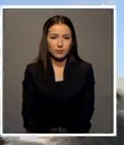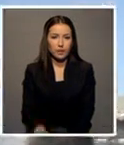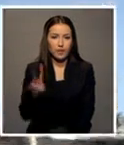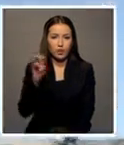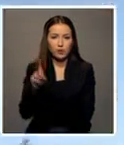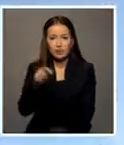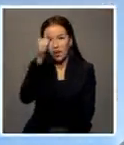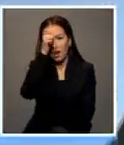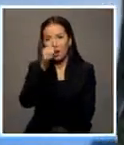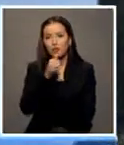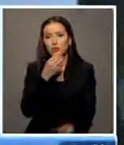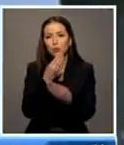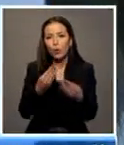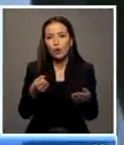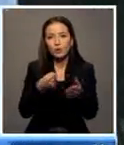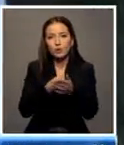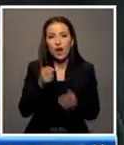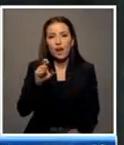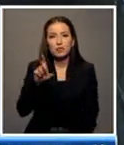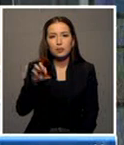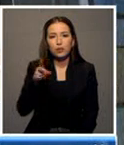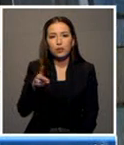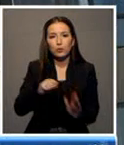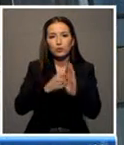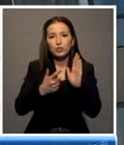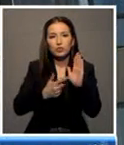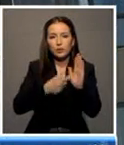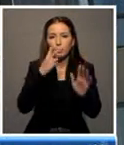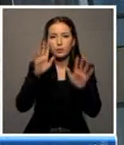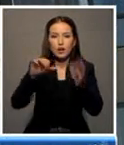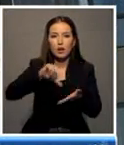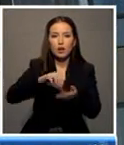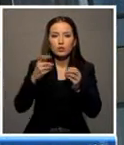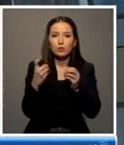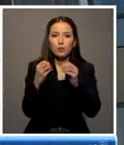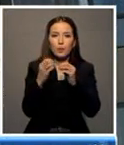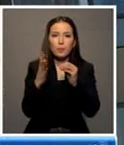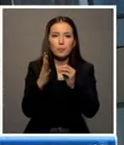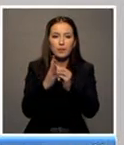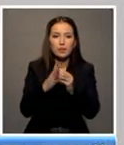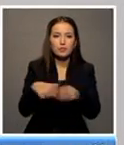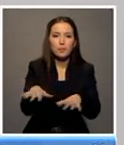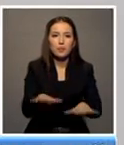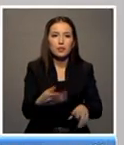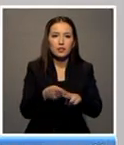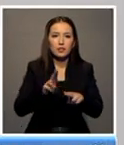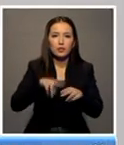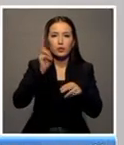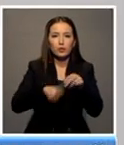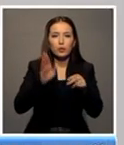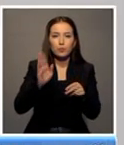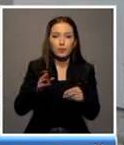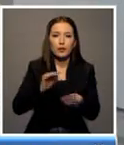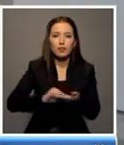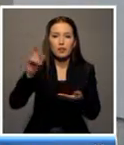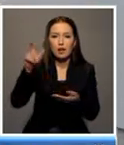Наурыз айының соңына дейін Экспо 2017 көрмесіне қатысатын 115 елдің павильонының құрылысы толық аяқталады. Бұл туралы бүгін журналистерге